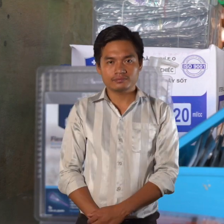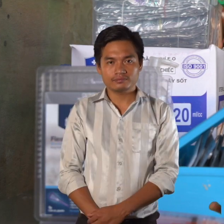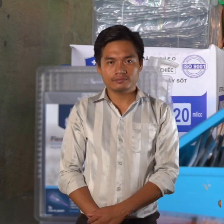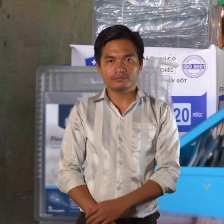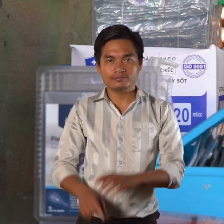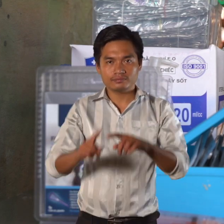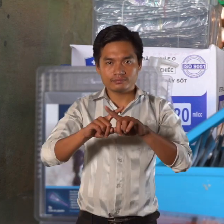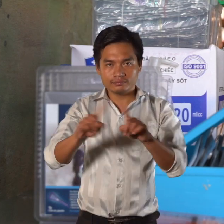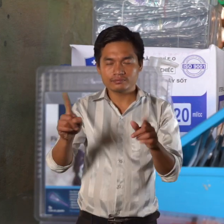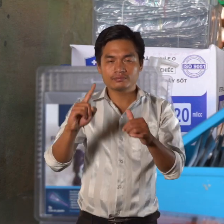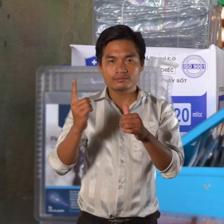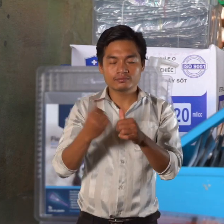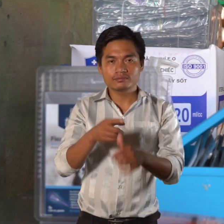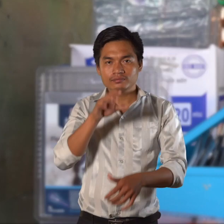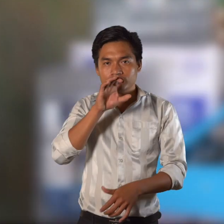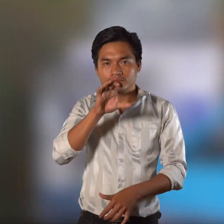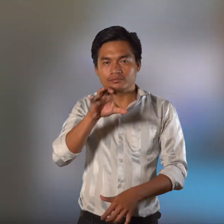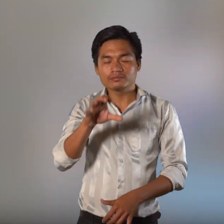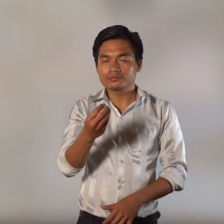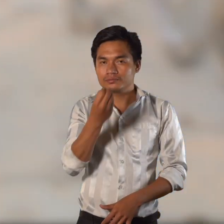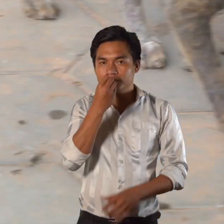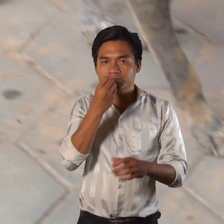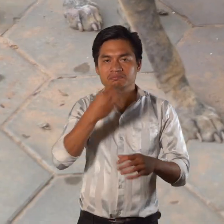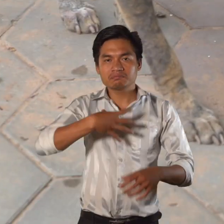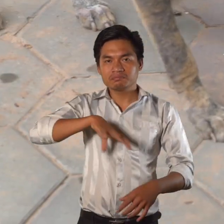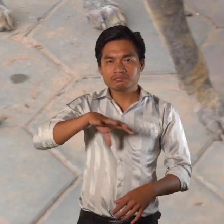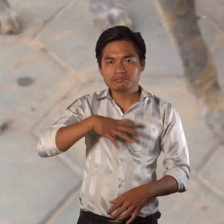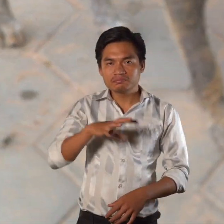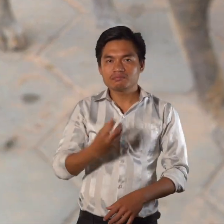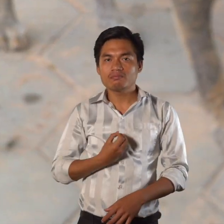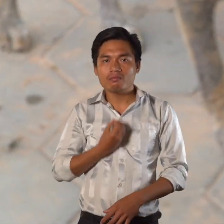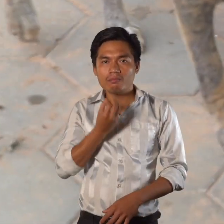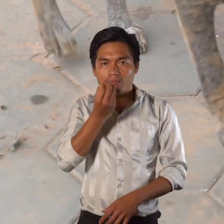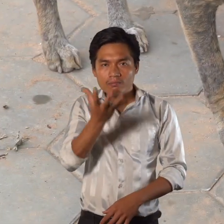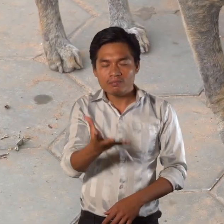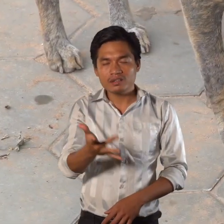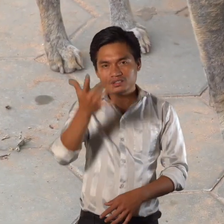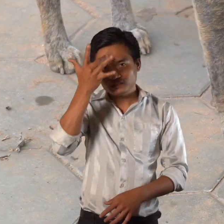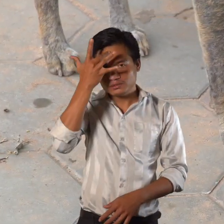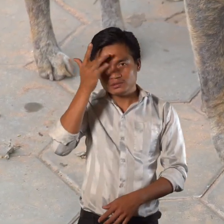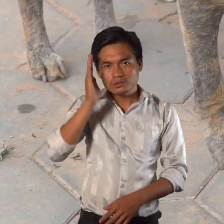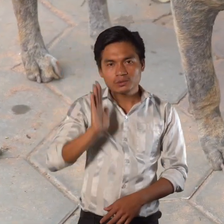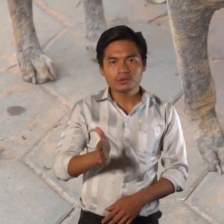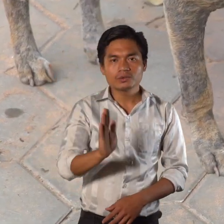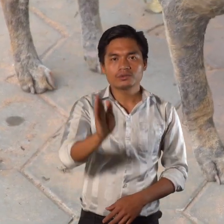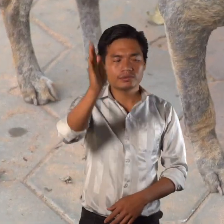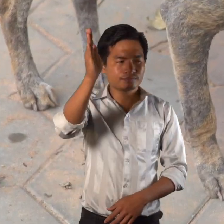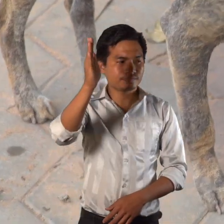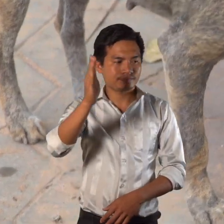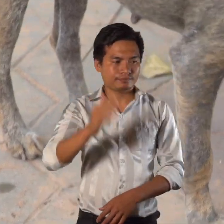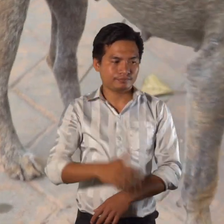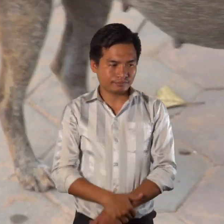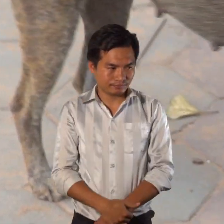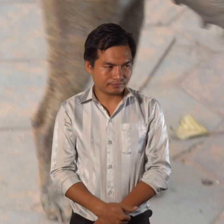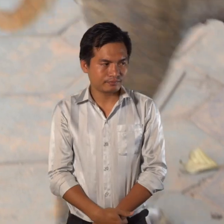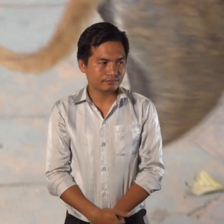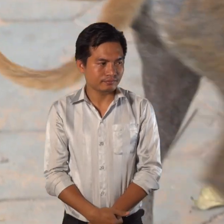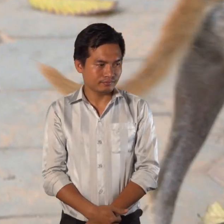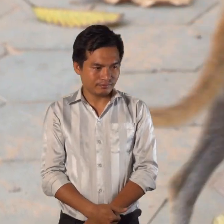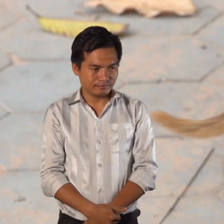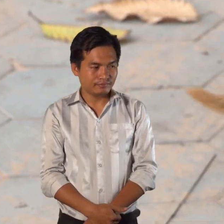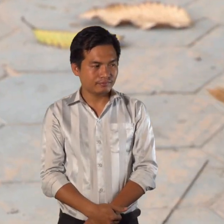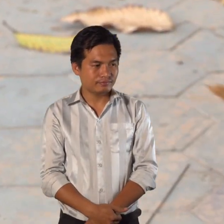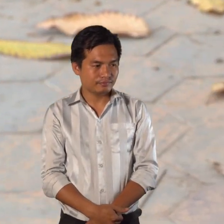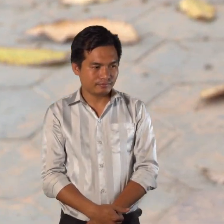យើងចាប់ដើមឃើញដំបូងផុតគឺវាអត់ញ៉ាំបាយហើយចាប់ដើមមានអារម្មណ៍ចង់ក្អួតហើយរយៈកាលនៃការឈឺរបស់វាលឿនរ